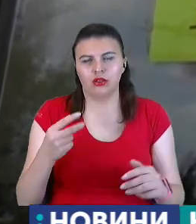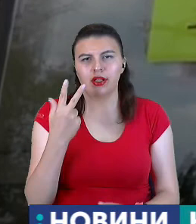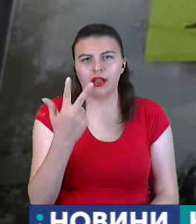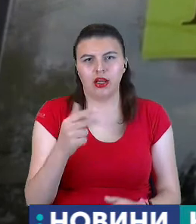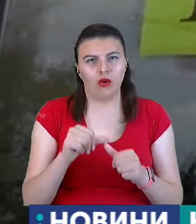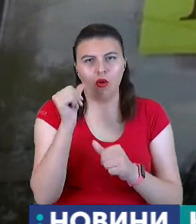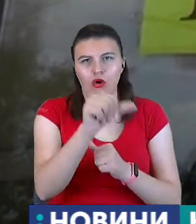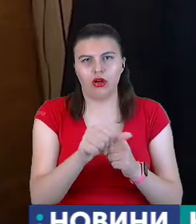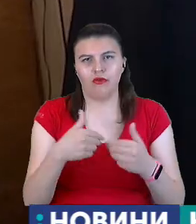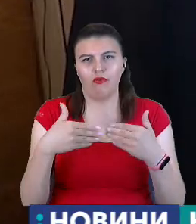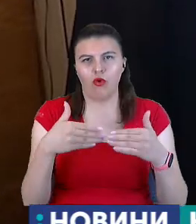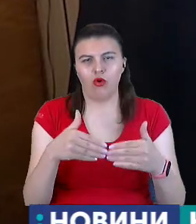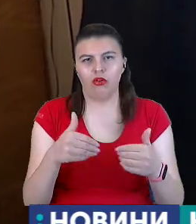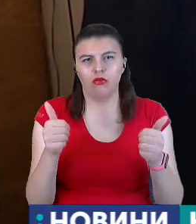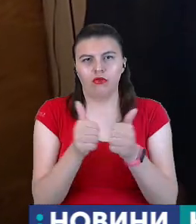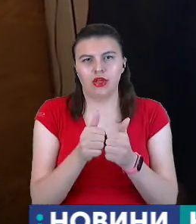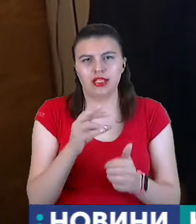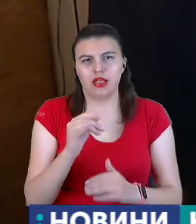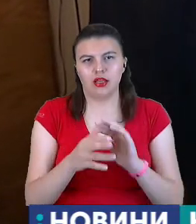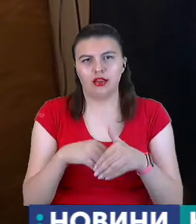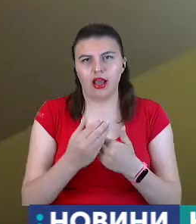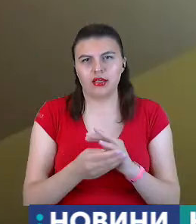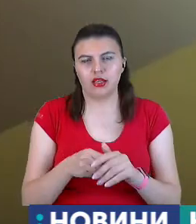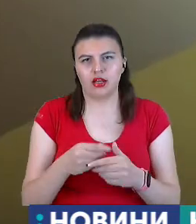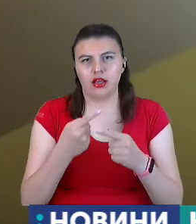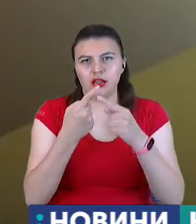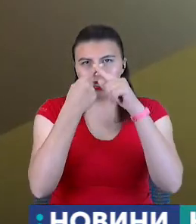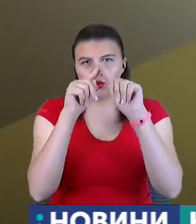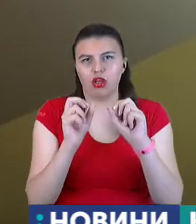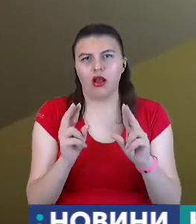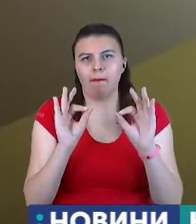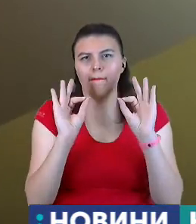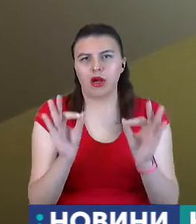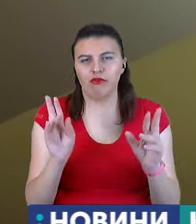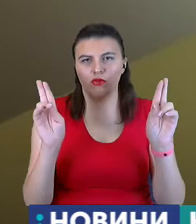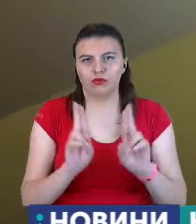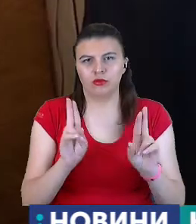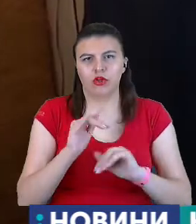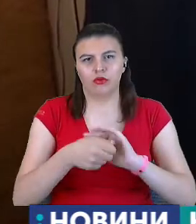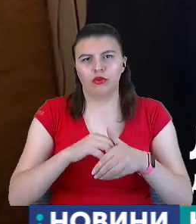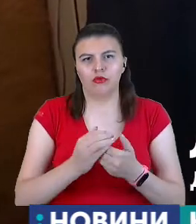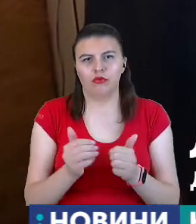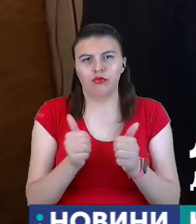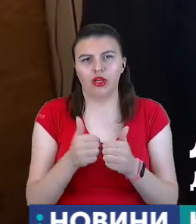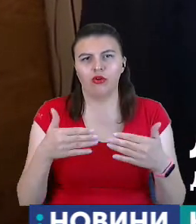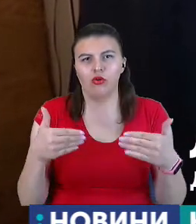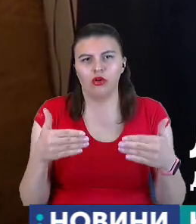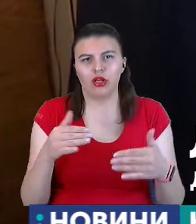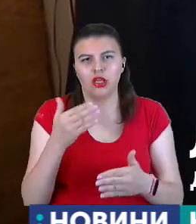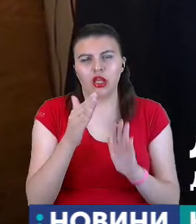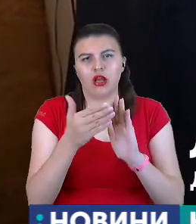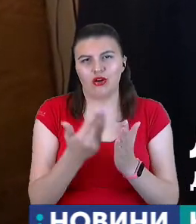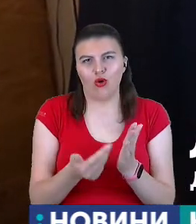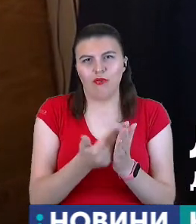входи. Біля кожного санітайзер із інструкцією, як правильно обробляти руки. Біля кожного входу розміщені і рекомендації,